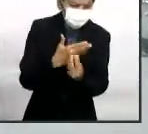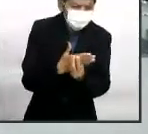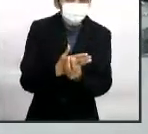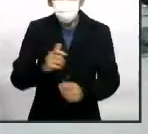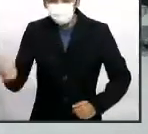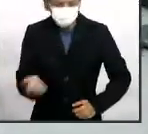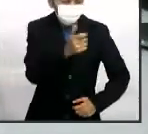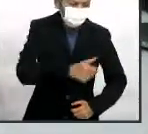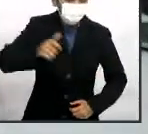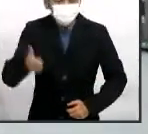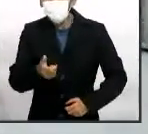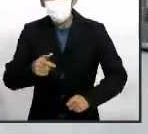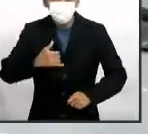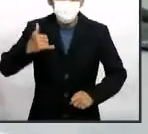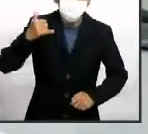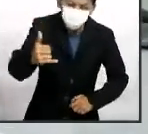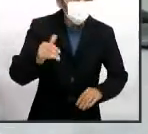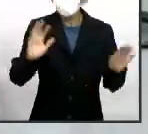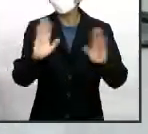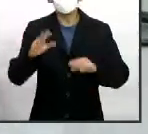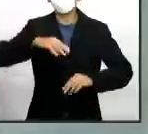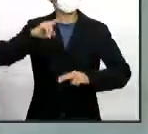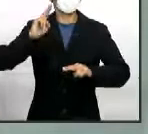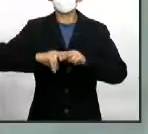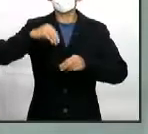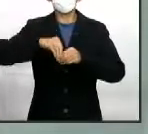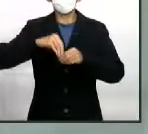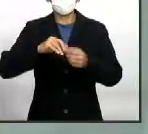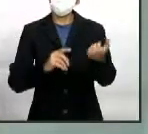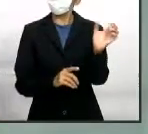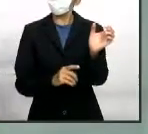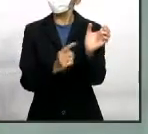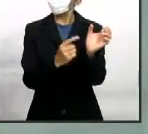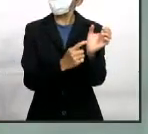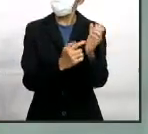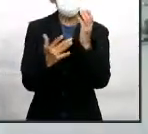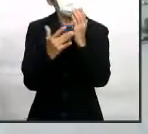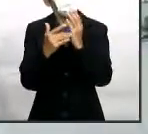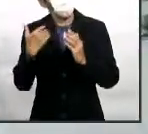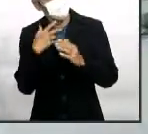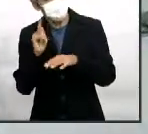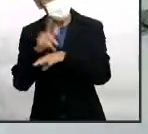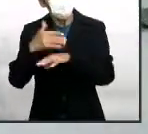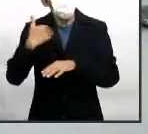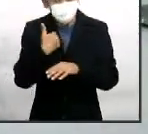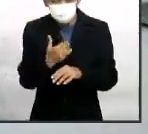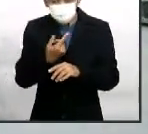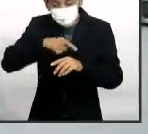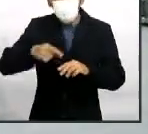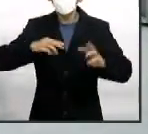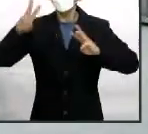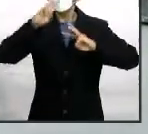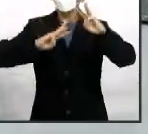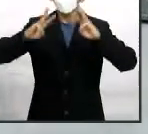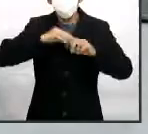นนิสหรือไปหาสนามเทนนิสหรือไปอะไรพวกนี้คุณไม่ต้องละคุณมีมือถือเครื่องเดียวคุณมีอินเทอร์เน็ตเวลาในการเข้าถึงเกมเนี่ยคุณอยู่ว่